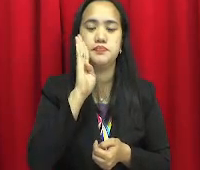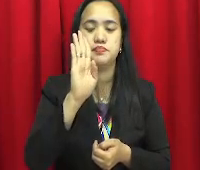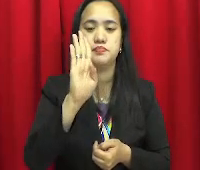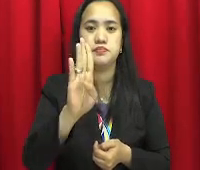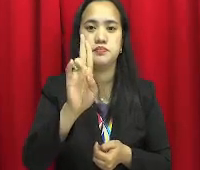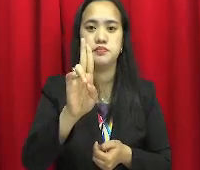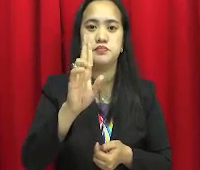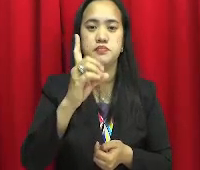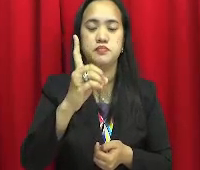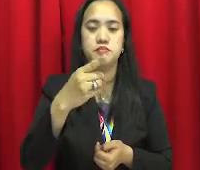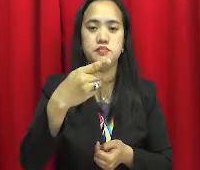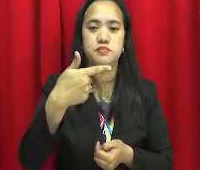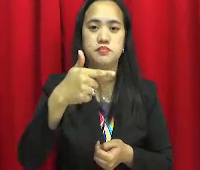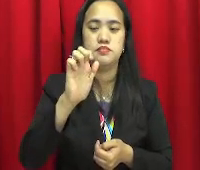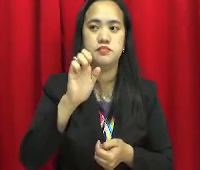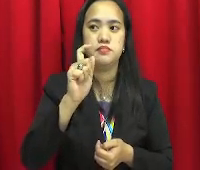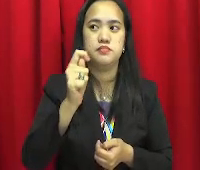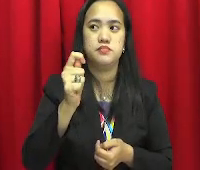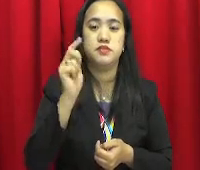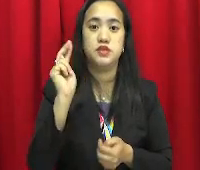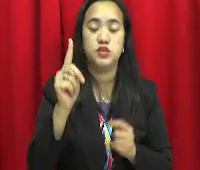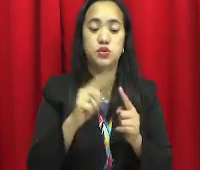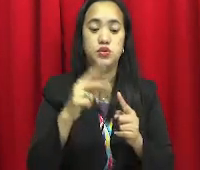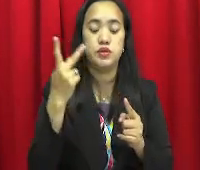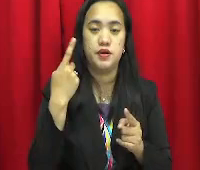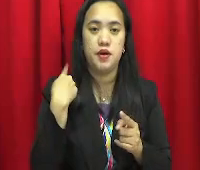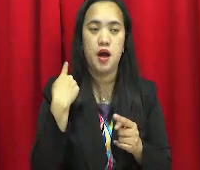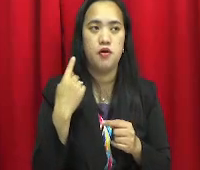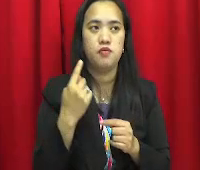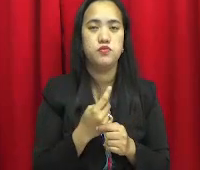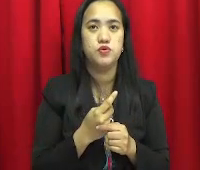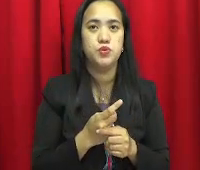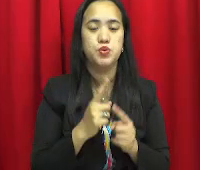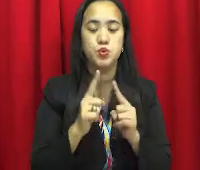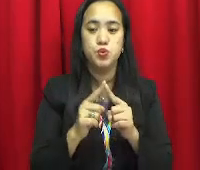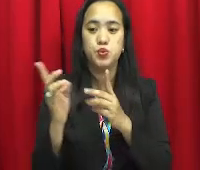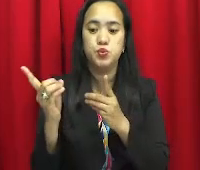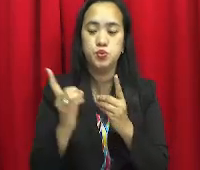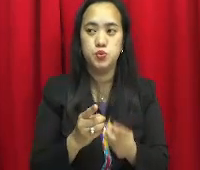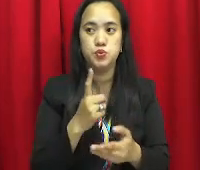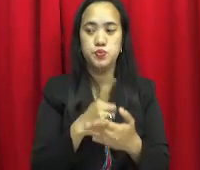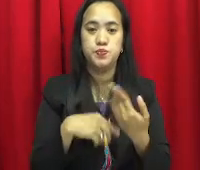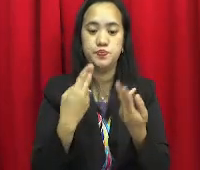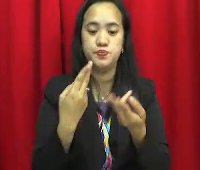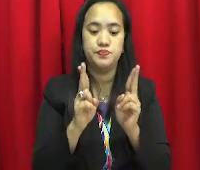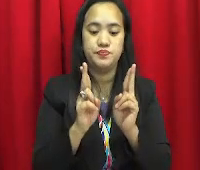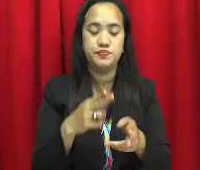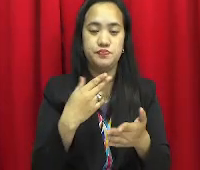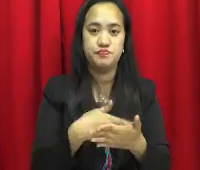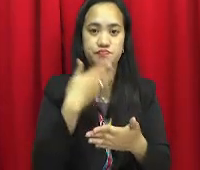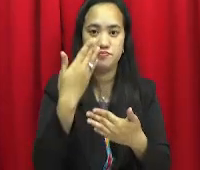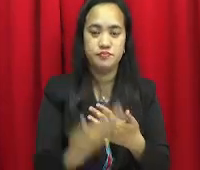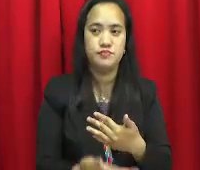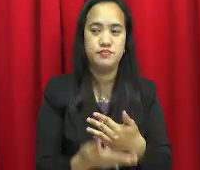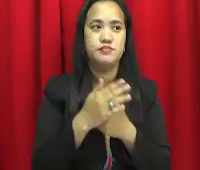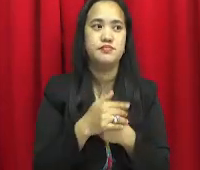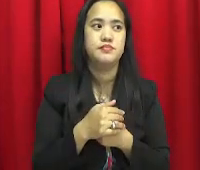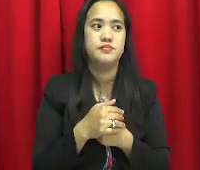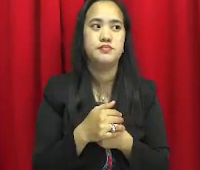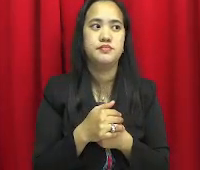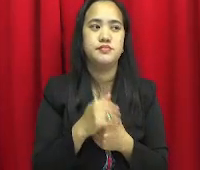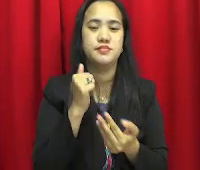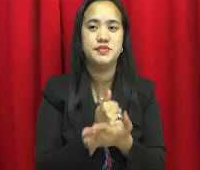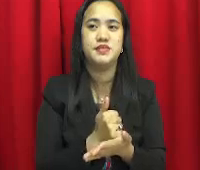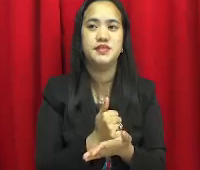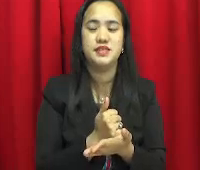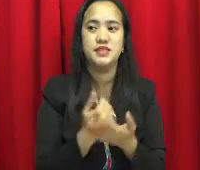napakagandang teamwork ito, mga kapatid, bilang mag-asawa. Yun ang gusto nating malaman sa susunod. Yeah, okay? Yes, yan ang gusto nating malaman. Go ahead, paalam na tayo